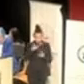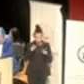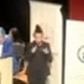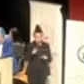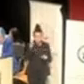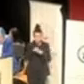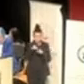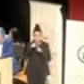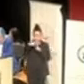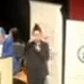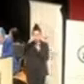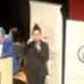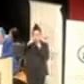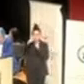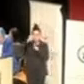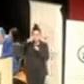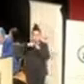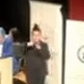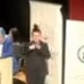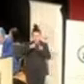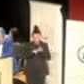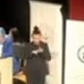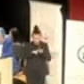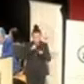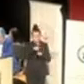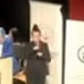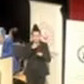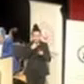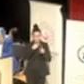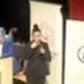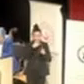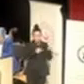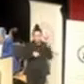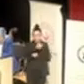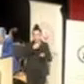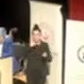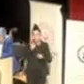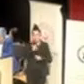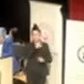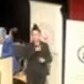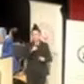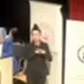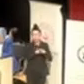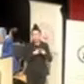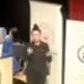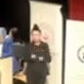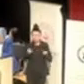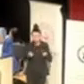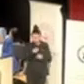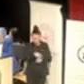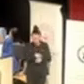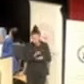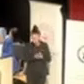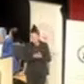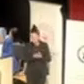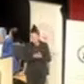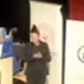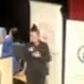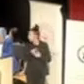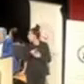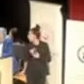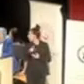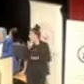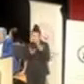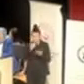Siber Güvenlik Enstitüsü ve Şirket Komisyonu için Ticaret Bakanlığı işbirliği yapılmaktadır. Sistem güvenliği için rutin sızma testleri